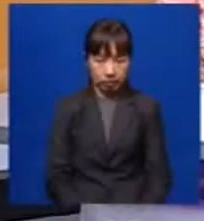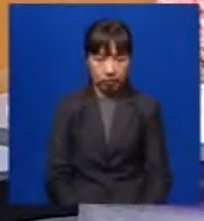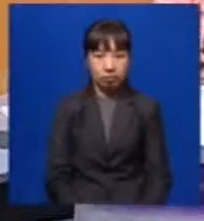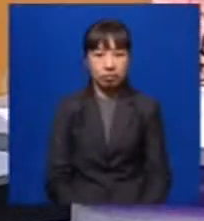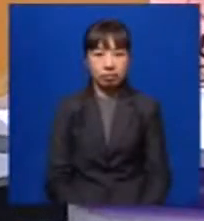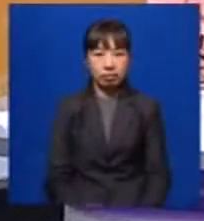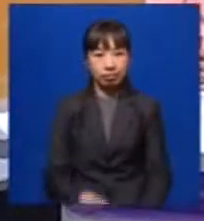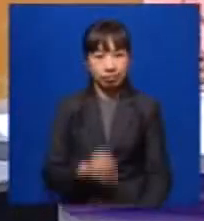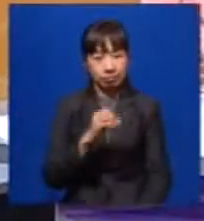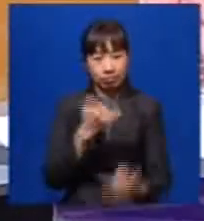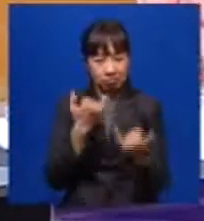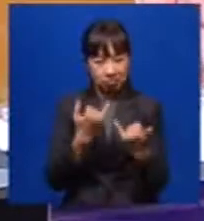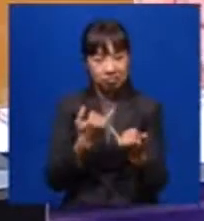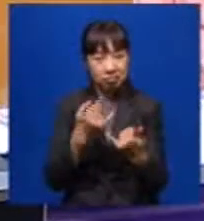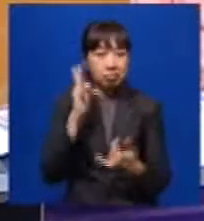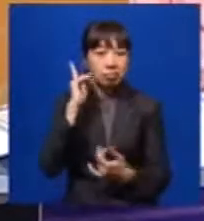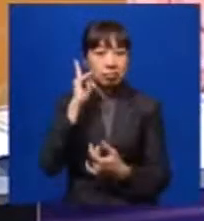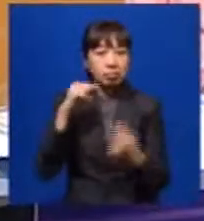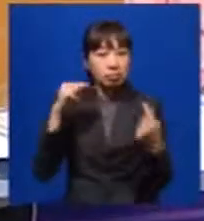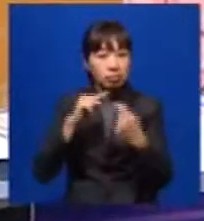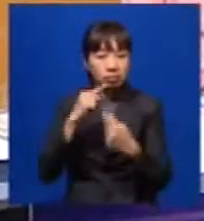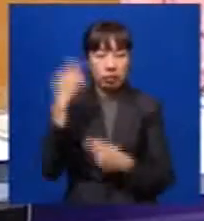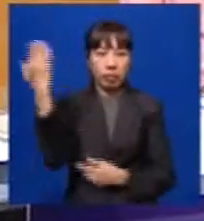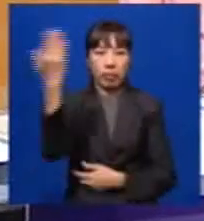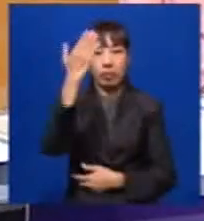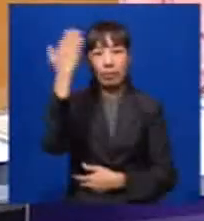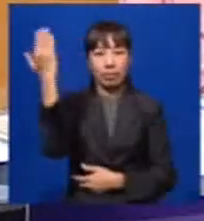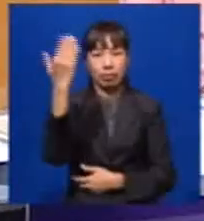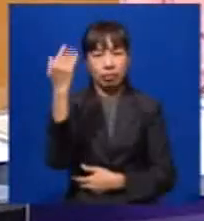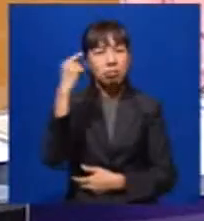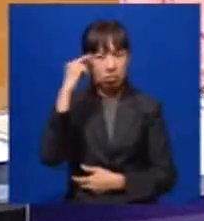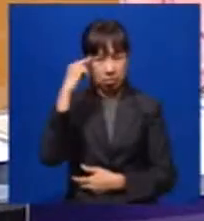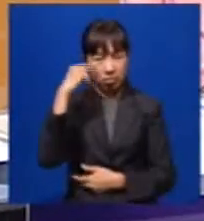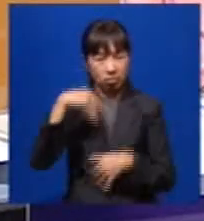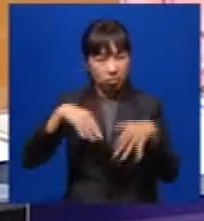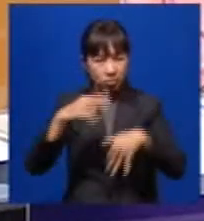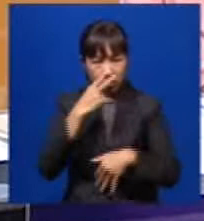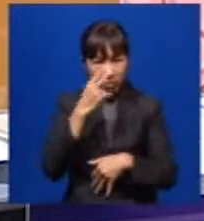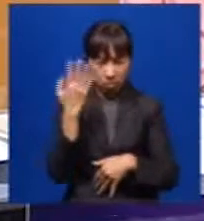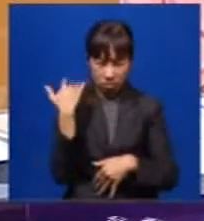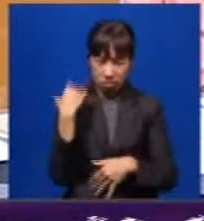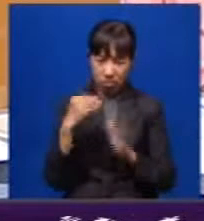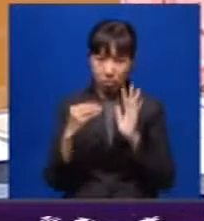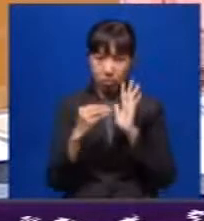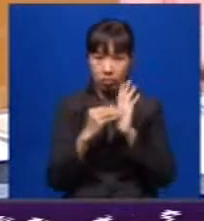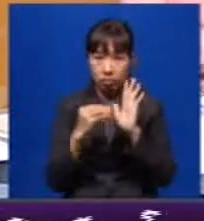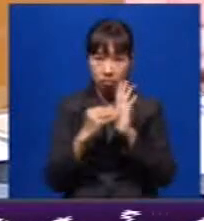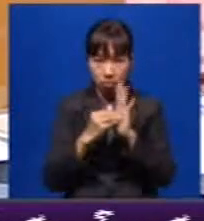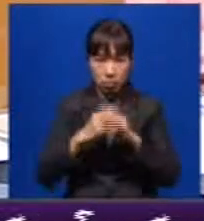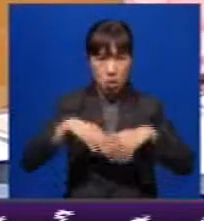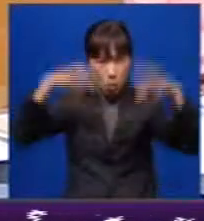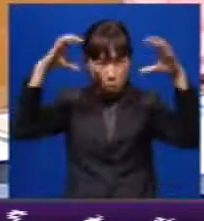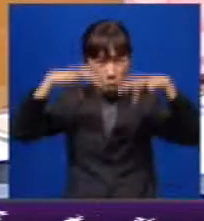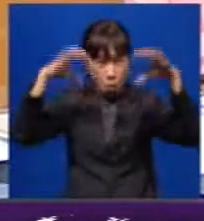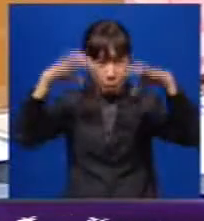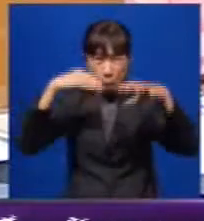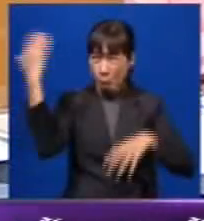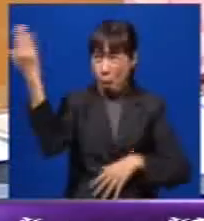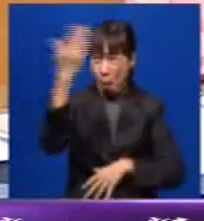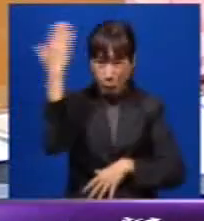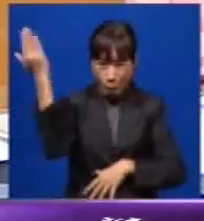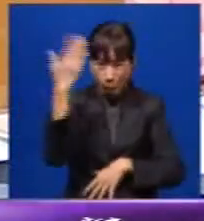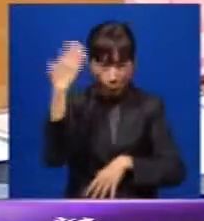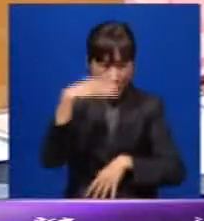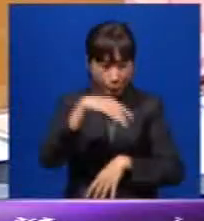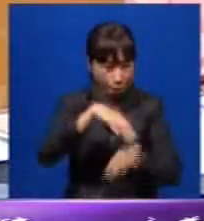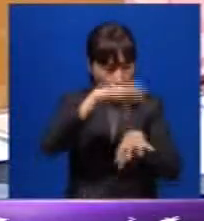ทบอกไปกลมาช่วนี้เราจะมาดูเรื่องของสภาพอากาศเชื่วคผชมตบอกวาเมื่อวันนี้ในกรงเทมหานครมีฝนตกลมแรงหลายพื้นที่